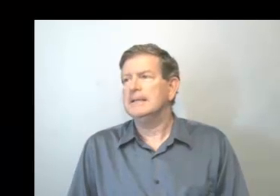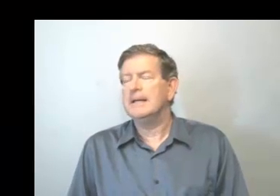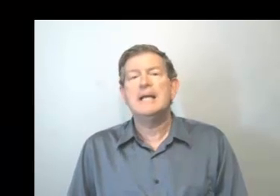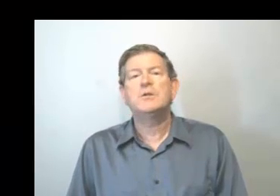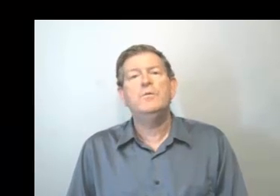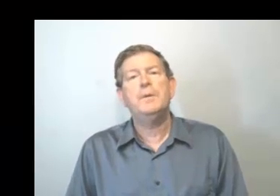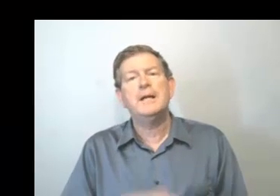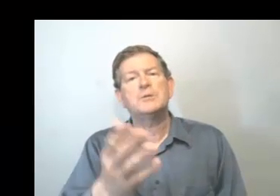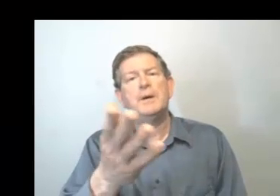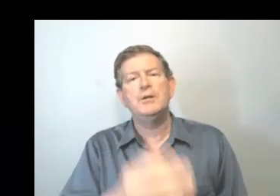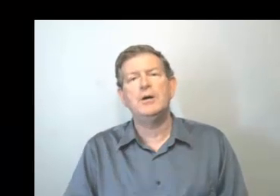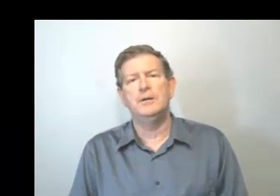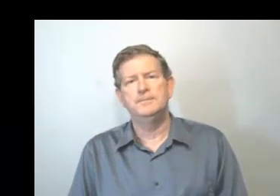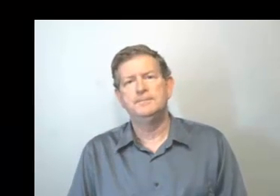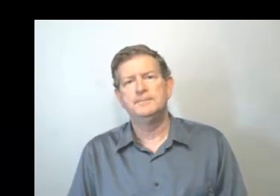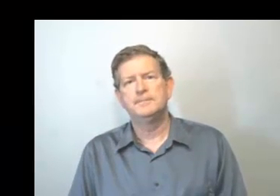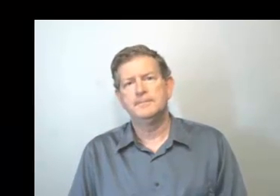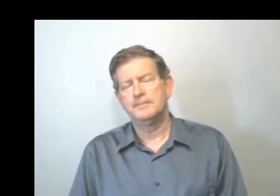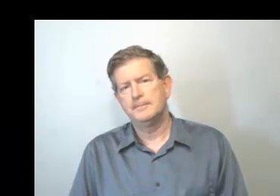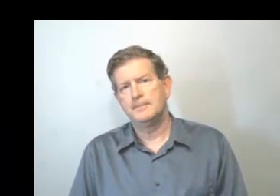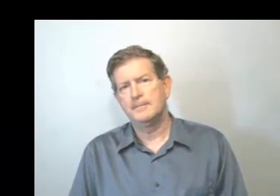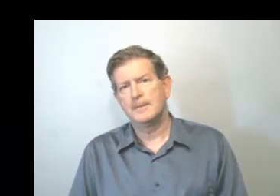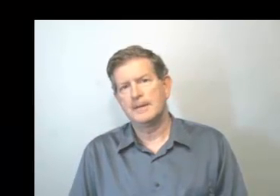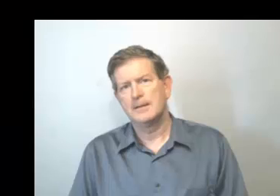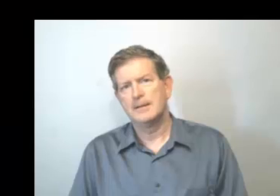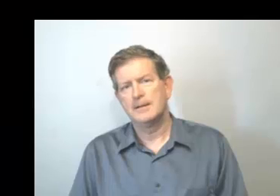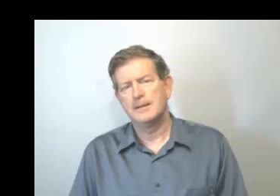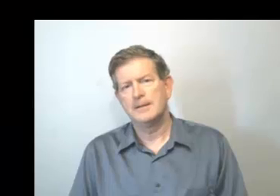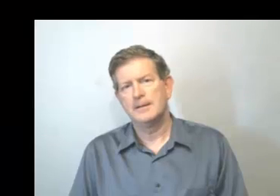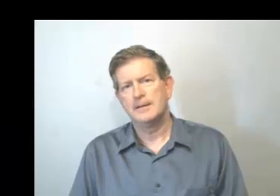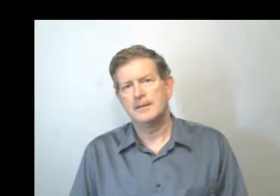Hein. Est-ce que vous parlez espagnol?